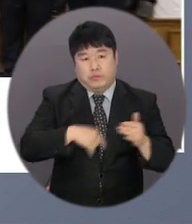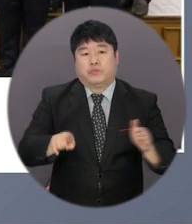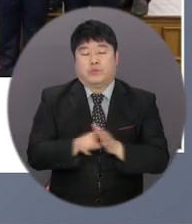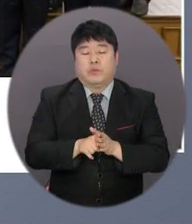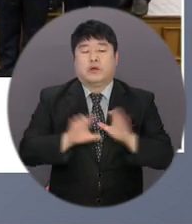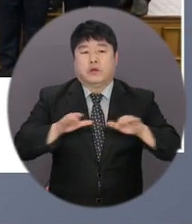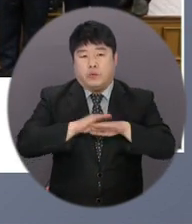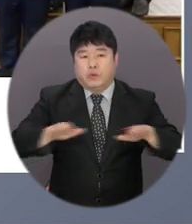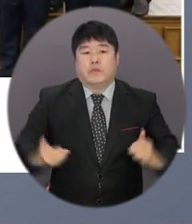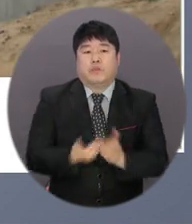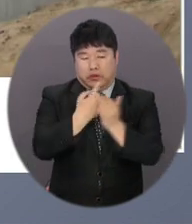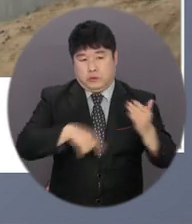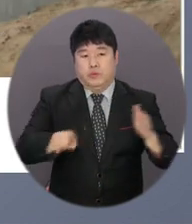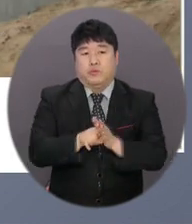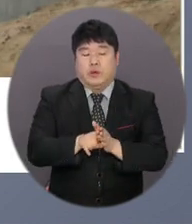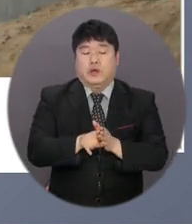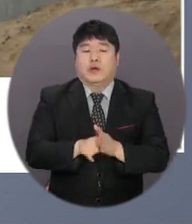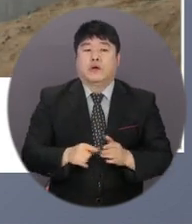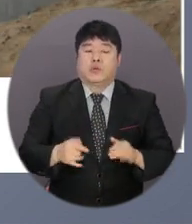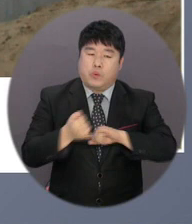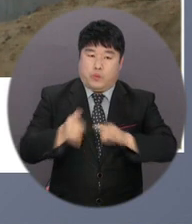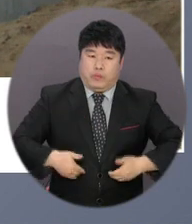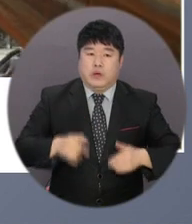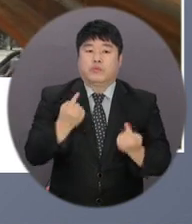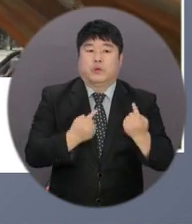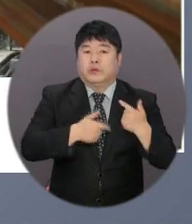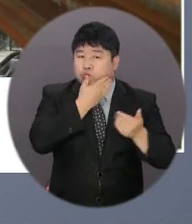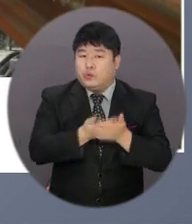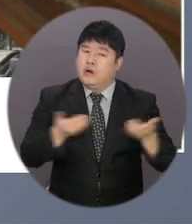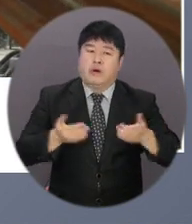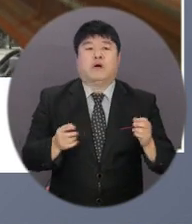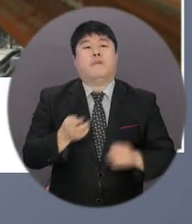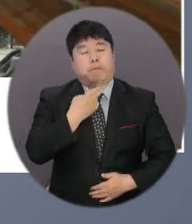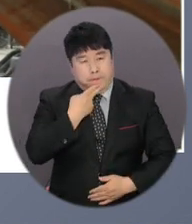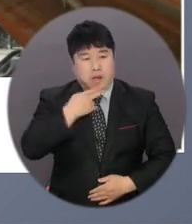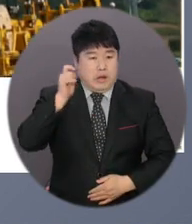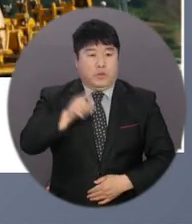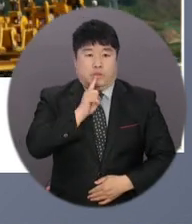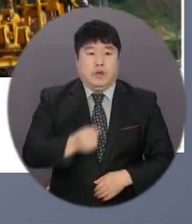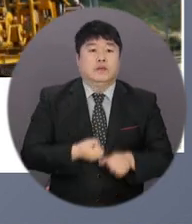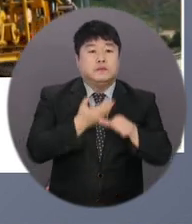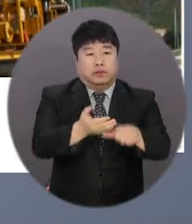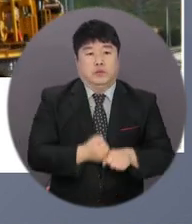지역균형 발전을 위해서 반드시 필요하고 이보다 더 중요한 사업은 없다 하는 점을 강조를 드렸고, 네.